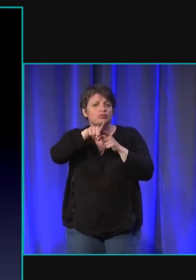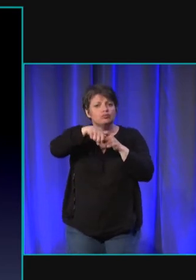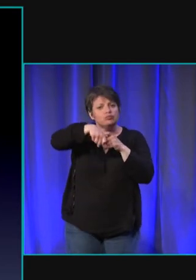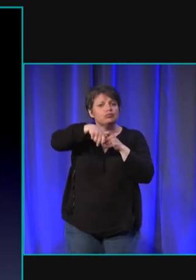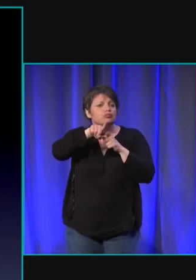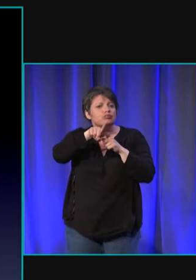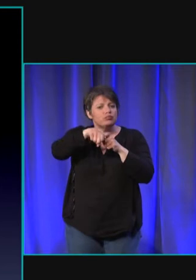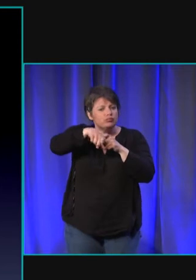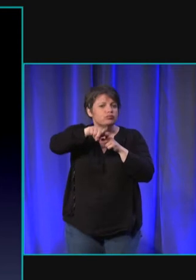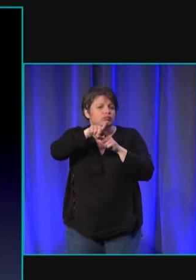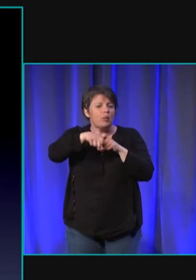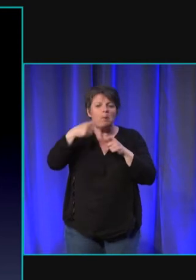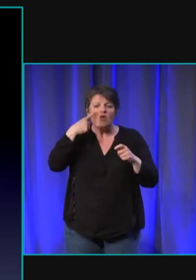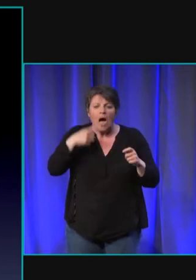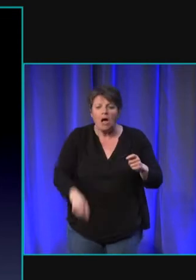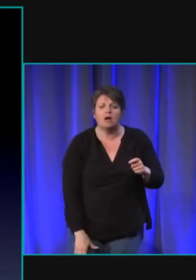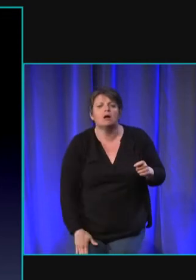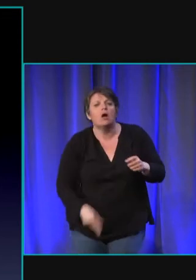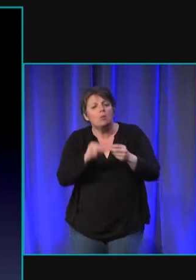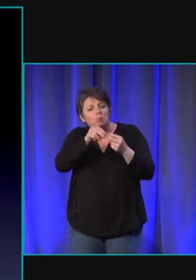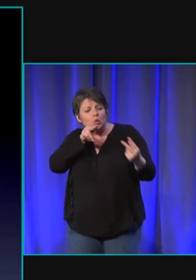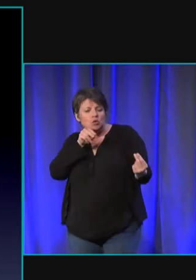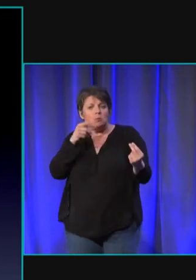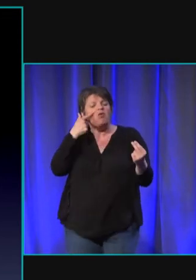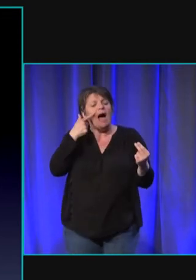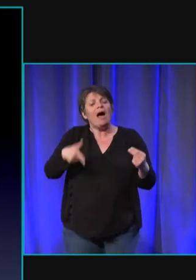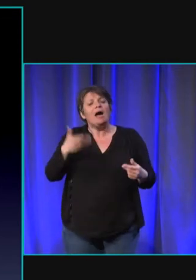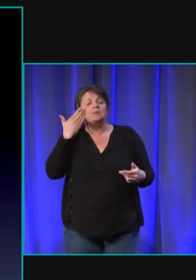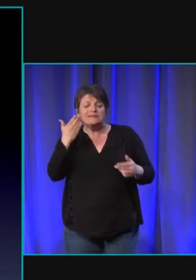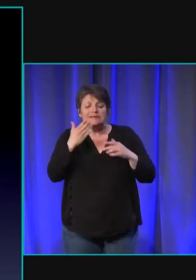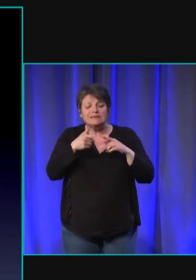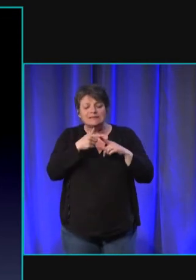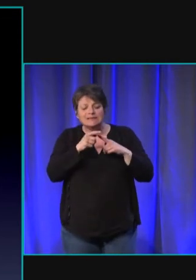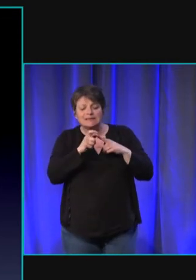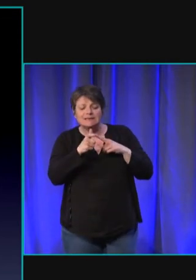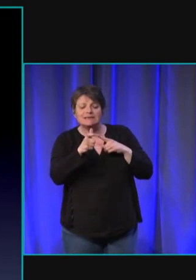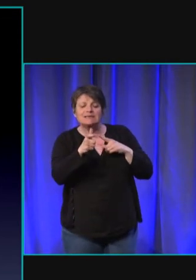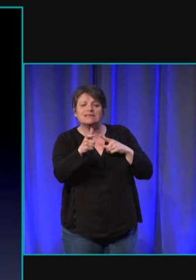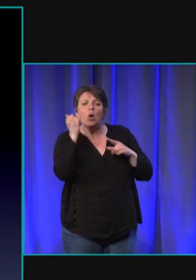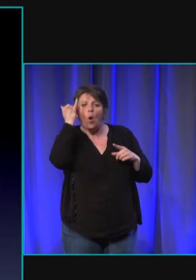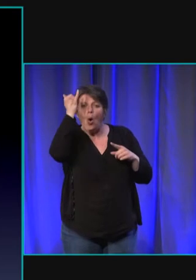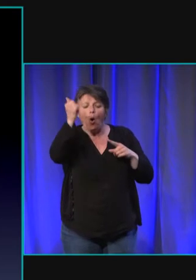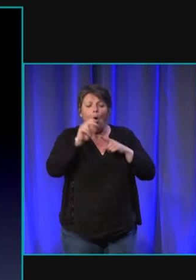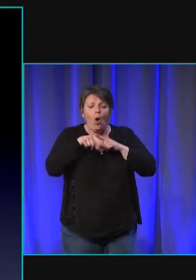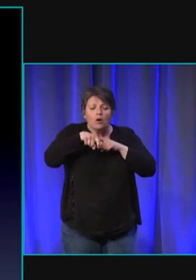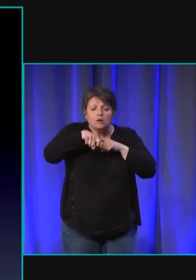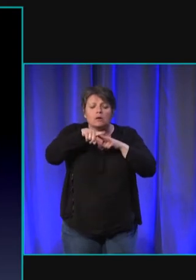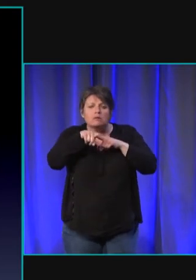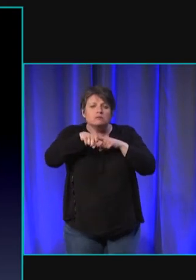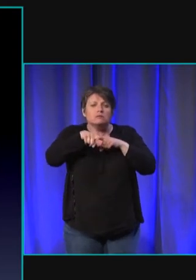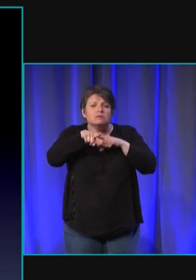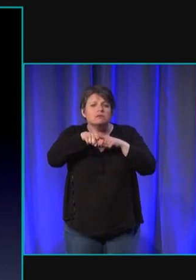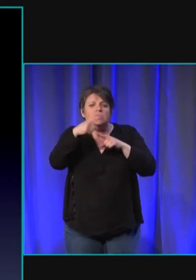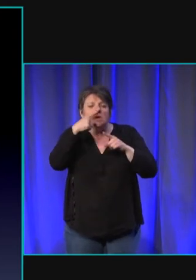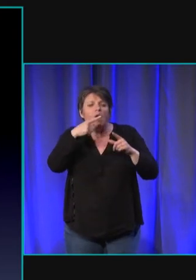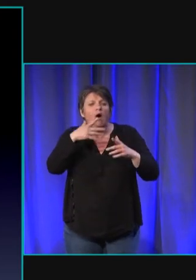puis on a évalué un indice de fatigue, c'est-à-dire une perte de force au cours de la série.